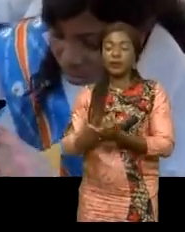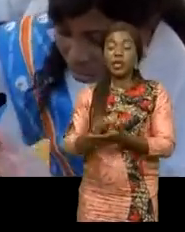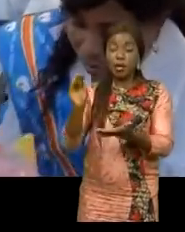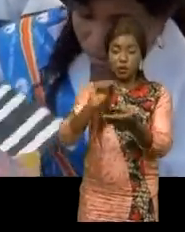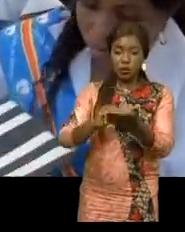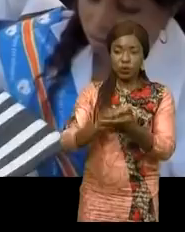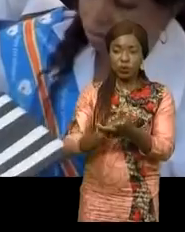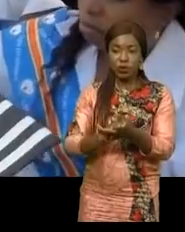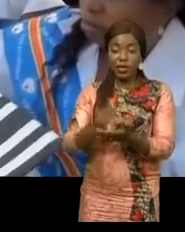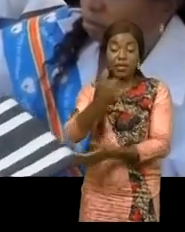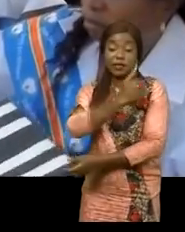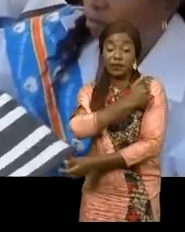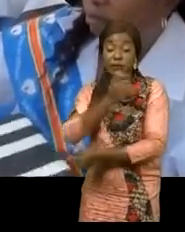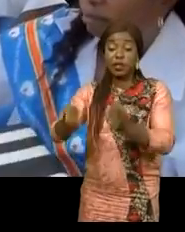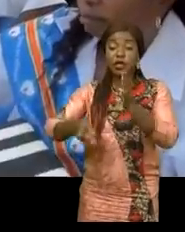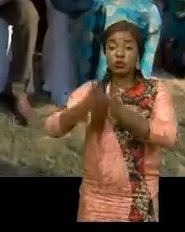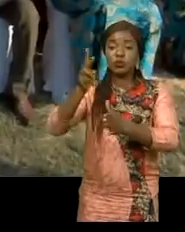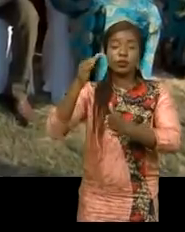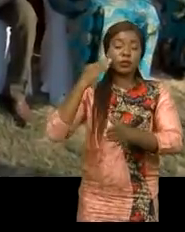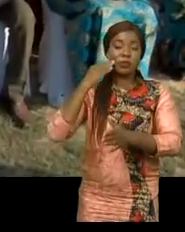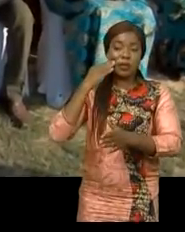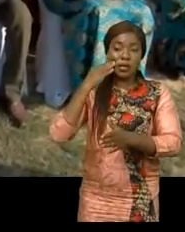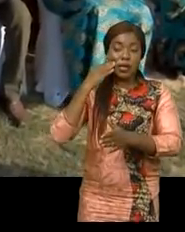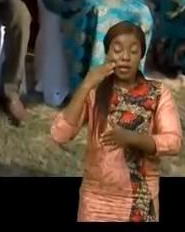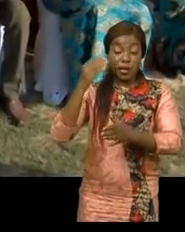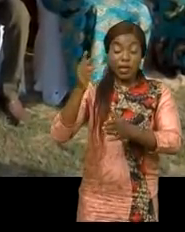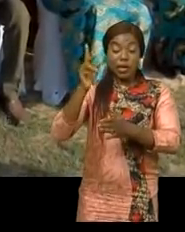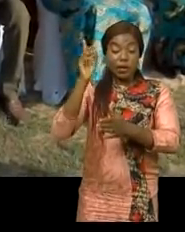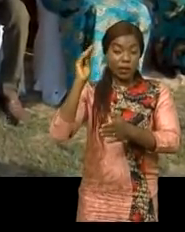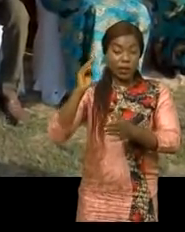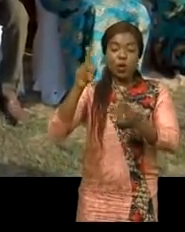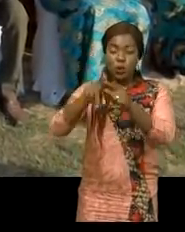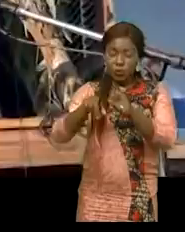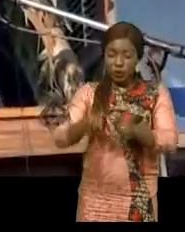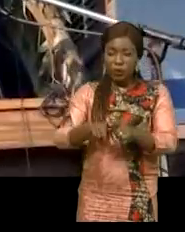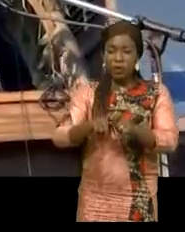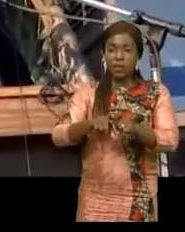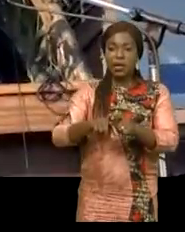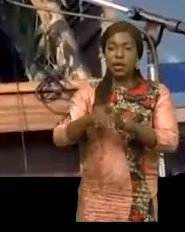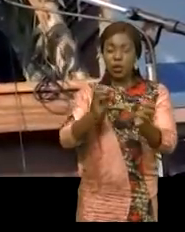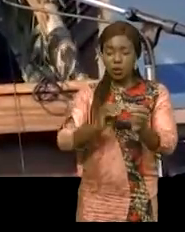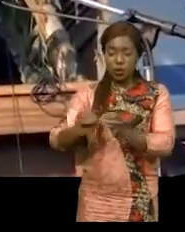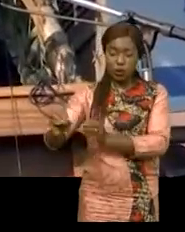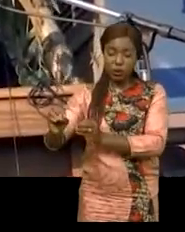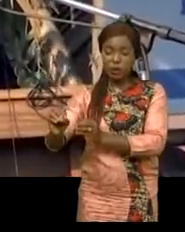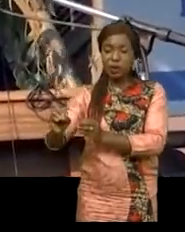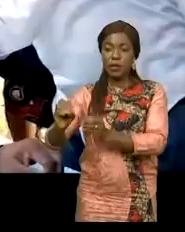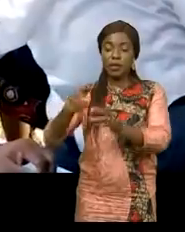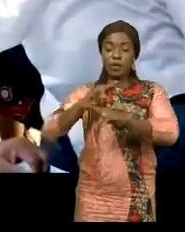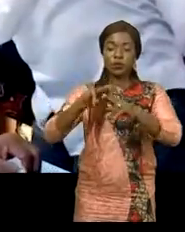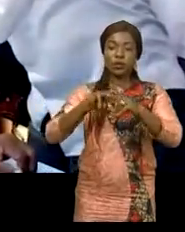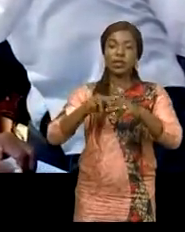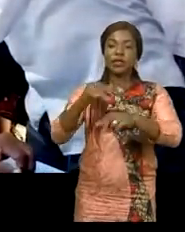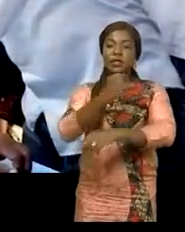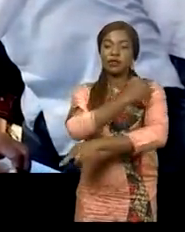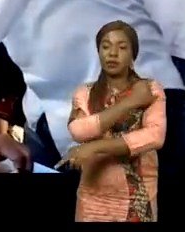les 12 mai dernier le président de l'ordre national des infirmiers de la revue démocratique du congo lui combat dzeko était le